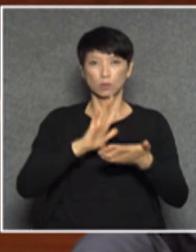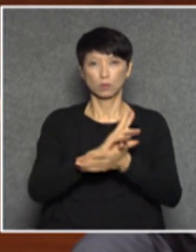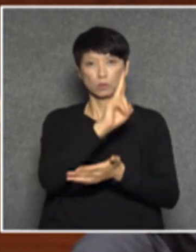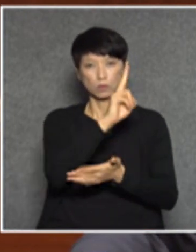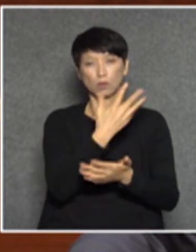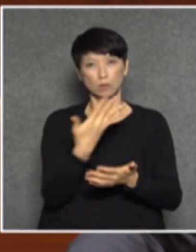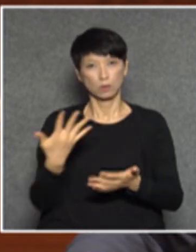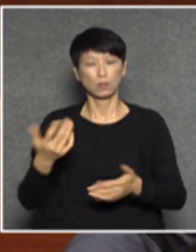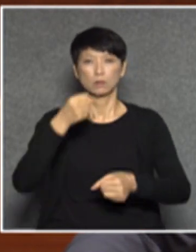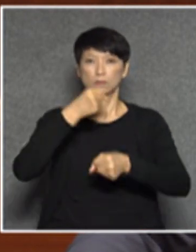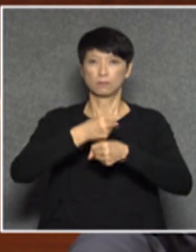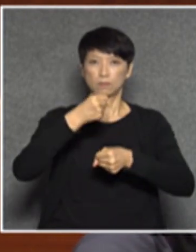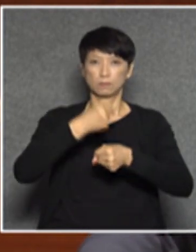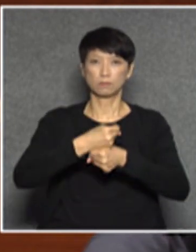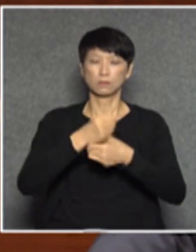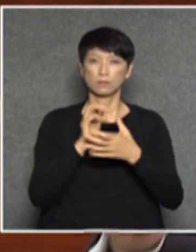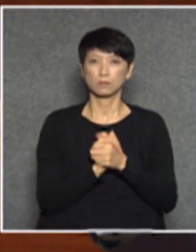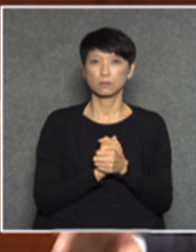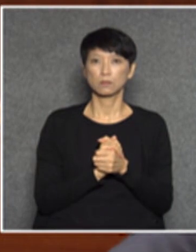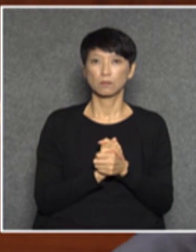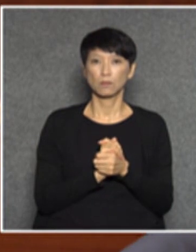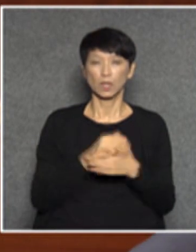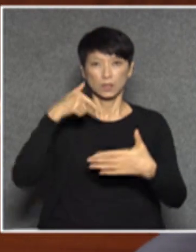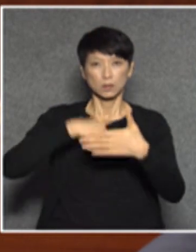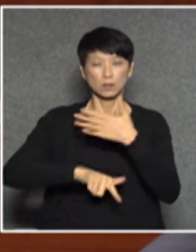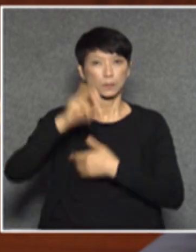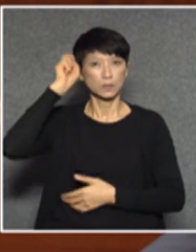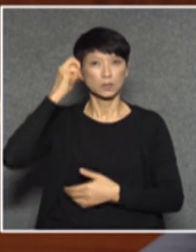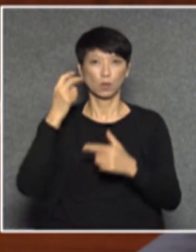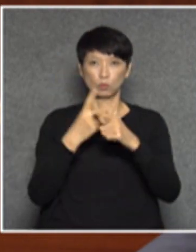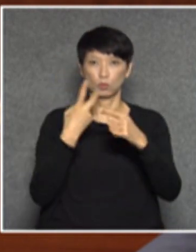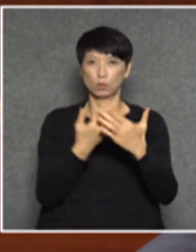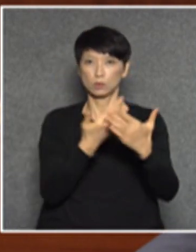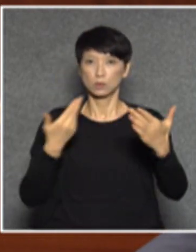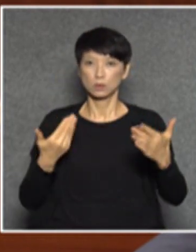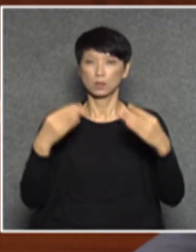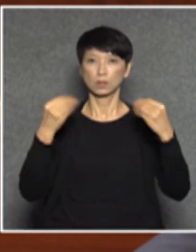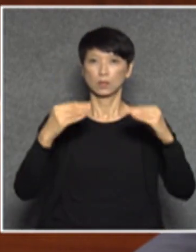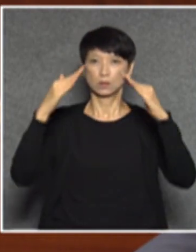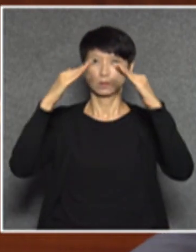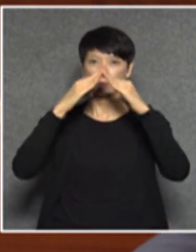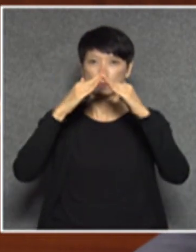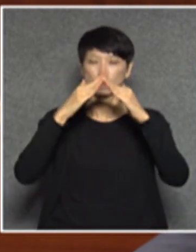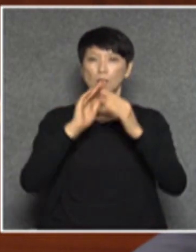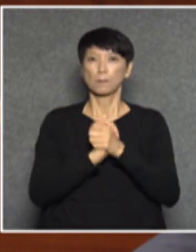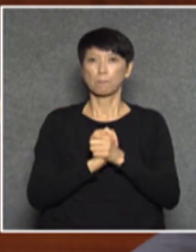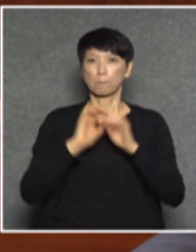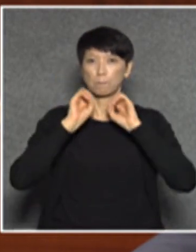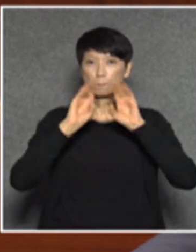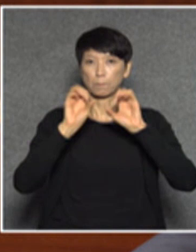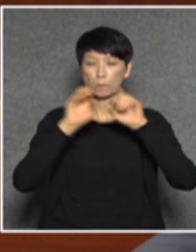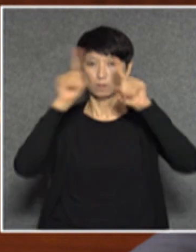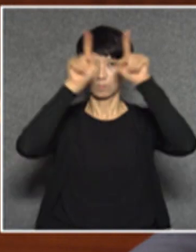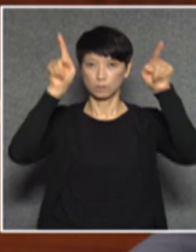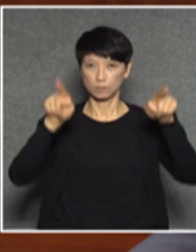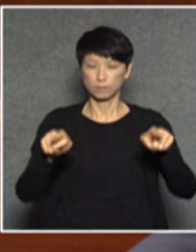工作，亦都進行了深入研究，在兩個月前向教育局提交報告。他基本上提一些切實可行